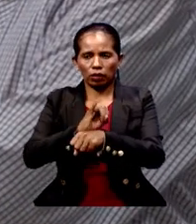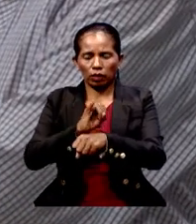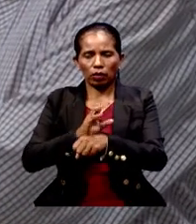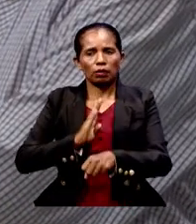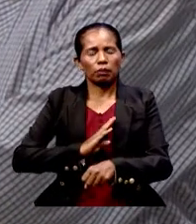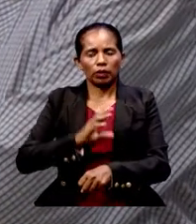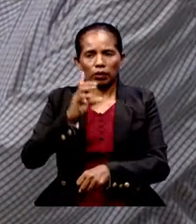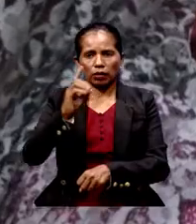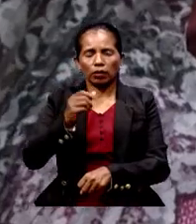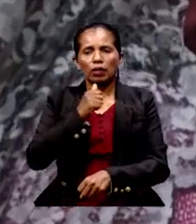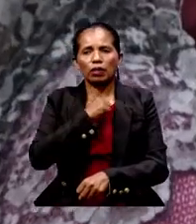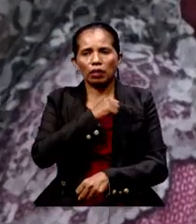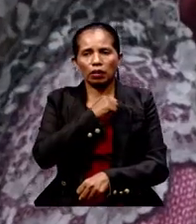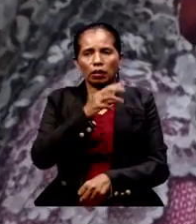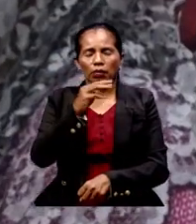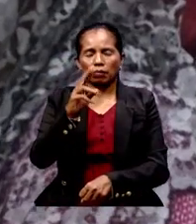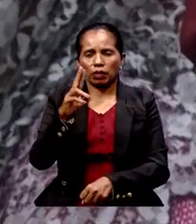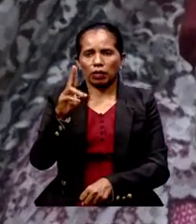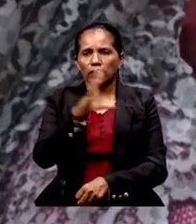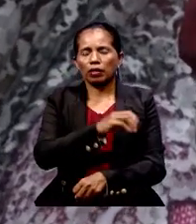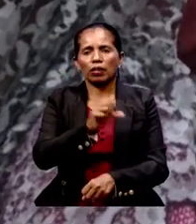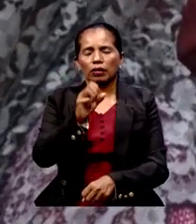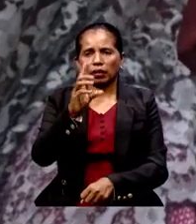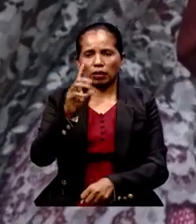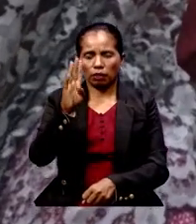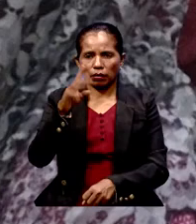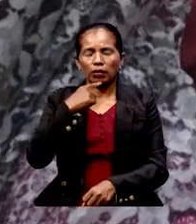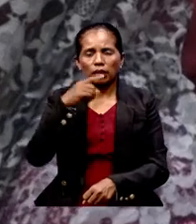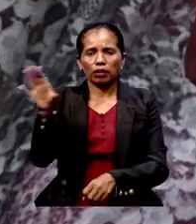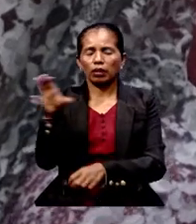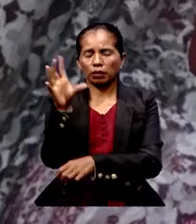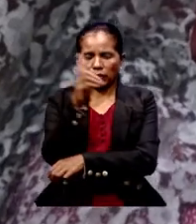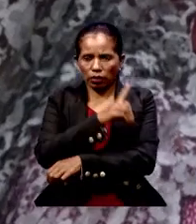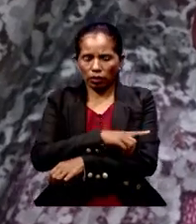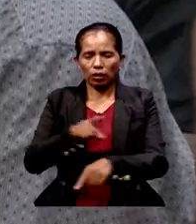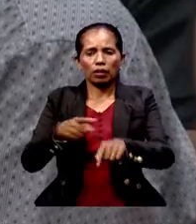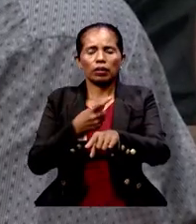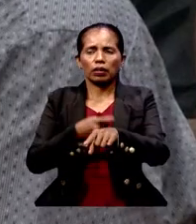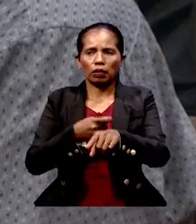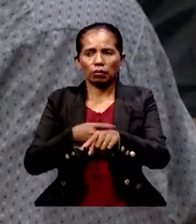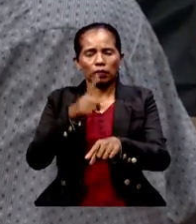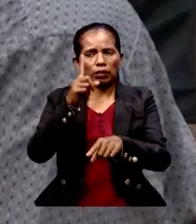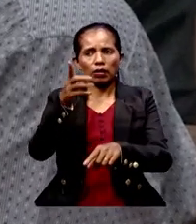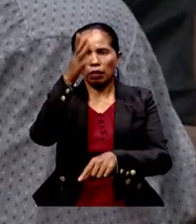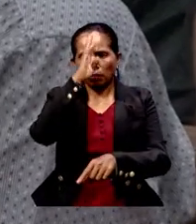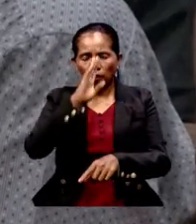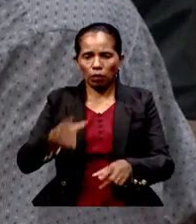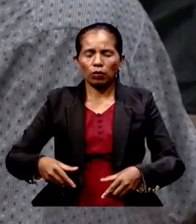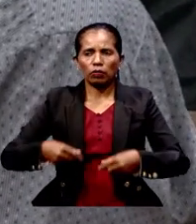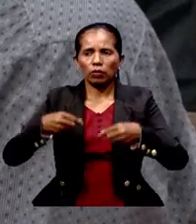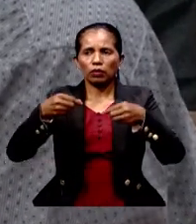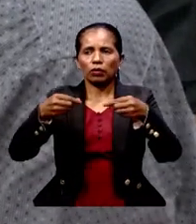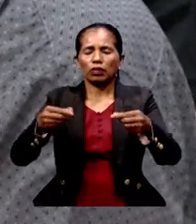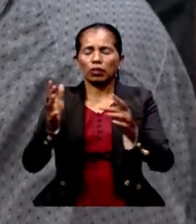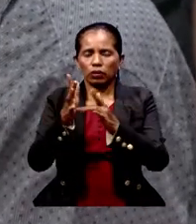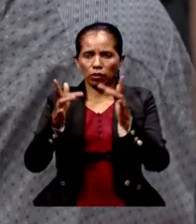Claran, Padre Manot Cardi STV, Hateten, Natal, Hanesan Momento e Danebe, Naimaroma Fonia Presente, Kosokuan